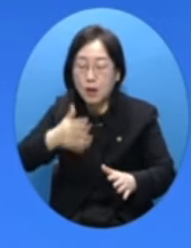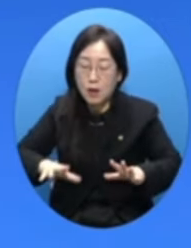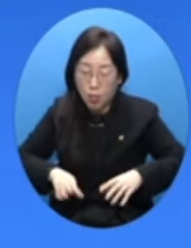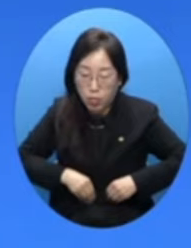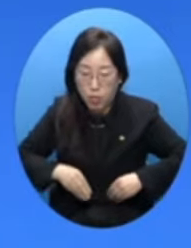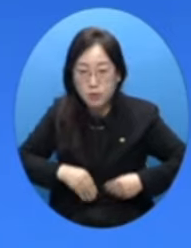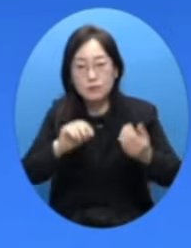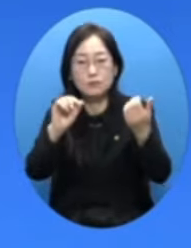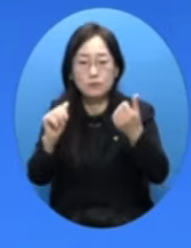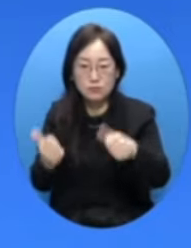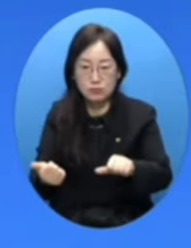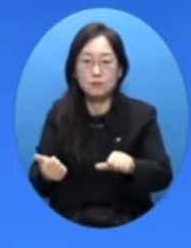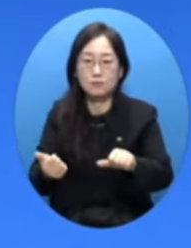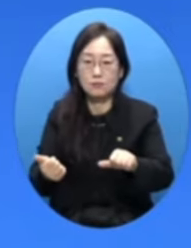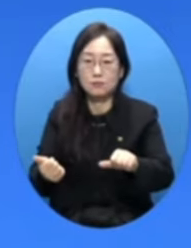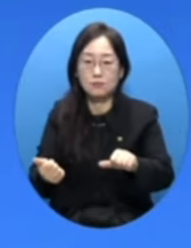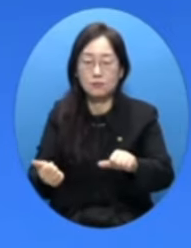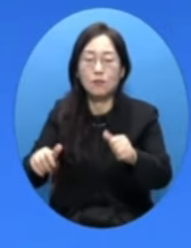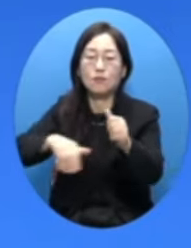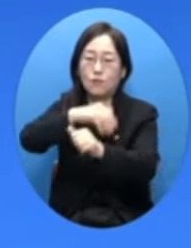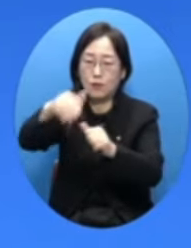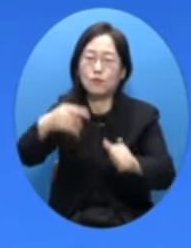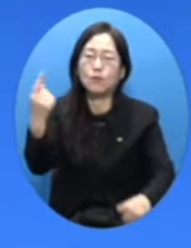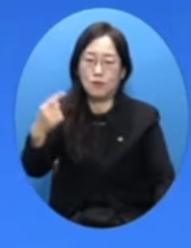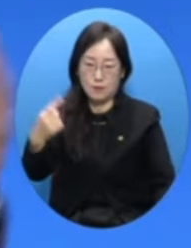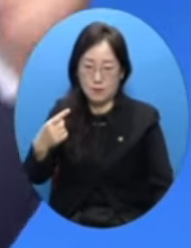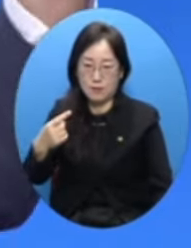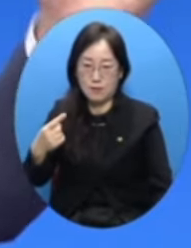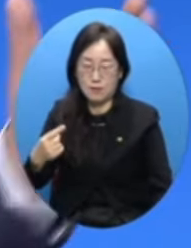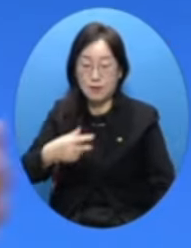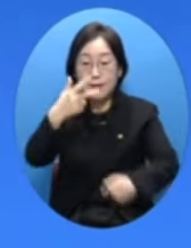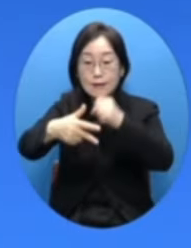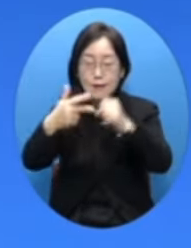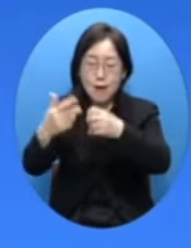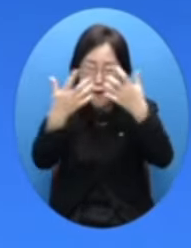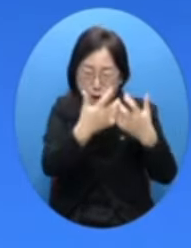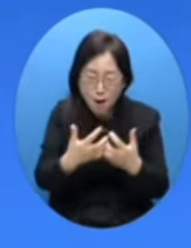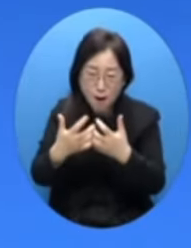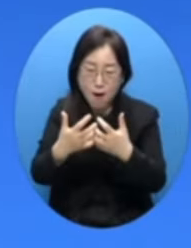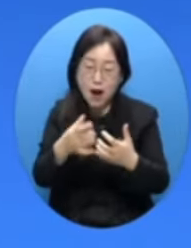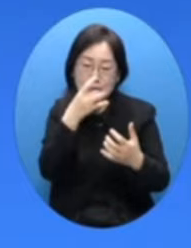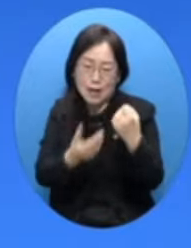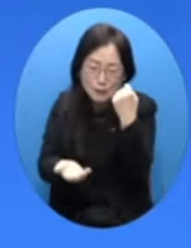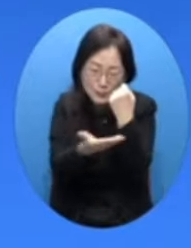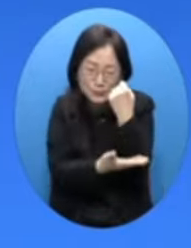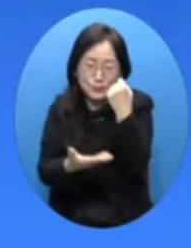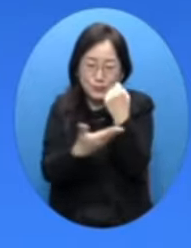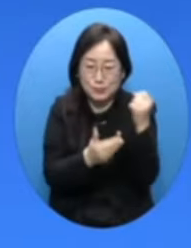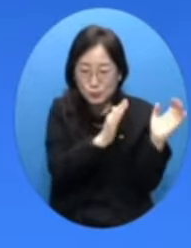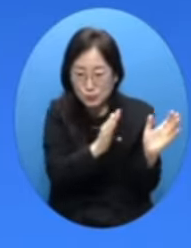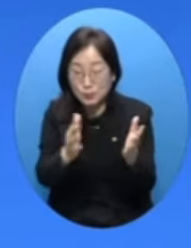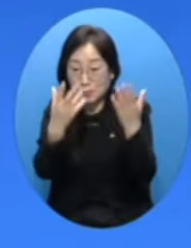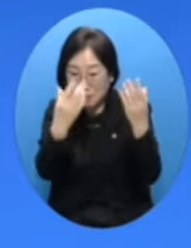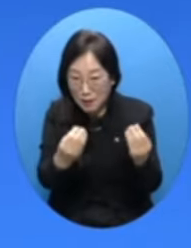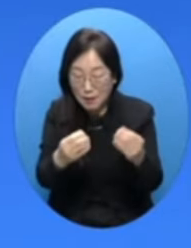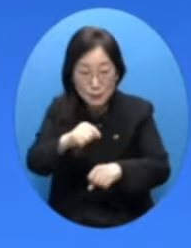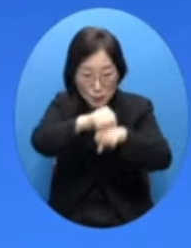어려운 환경이 다가올 터이니 7년 풍년일 때 잘 준비했다가